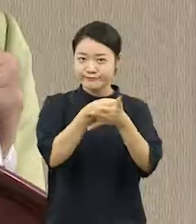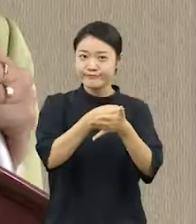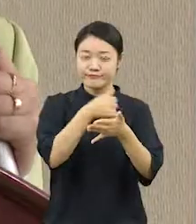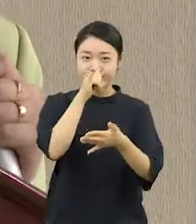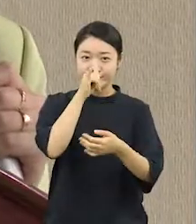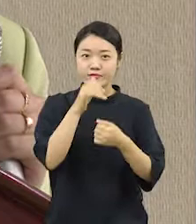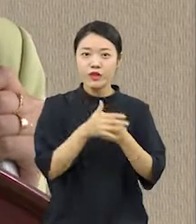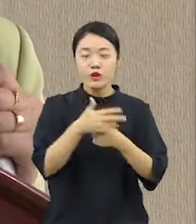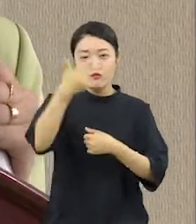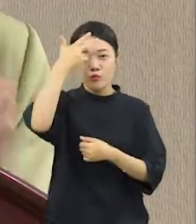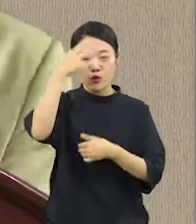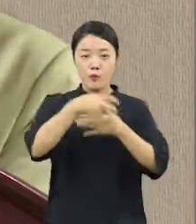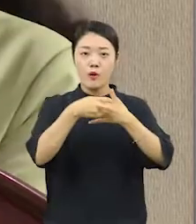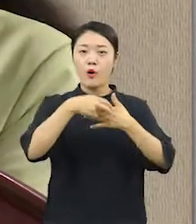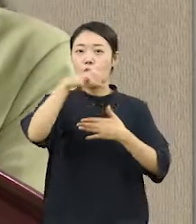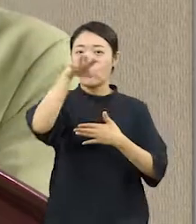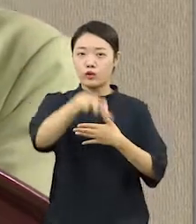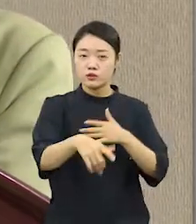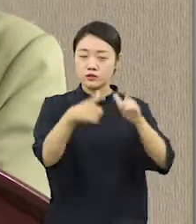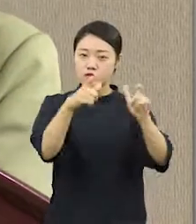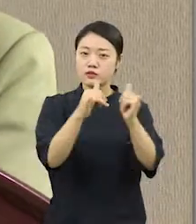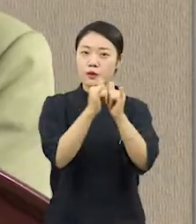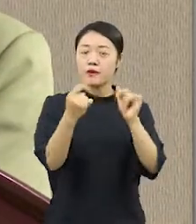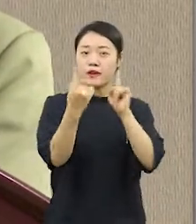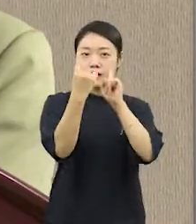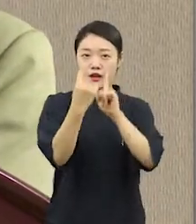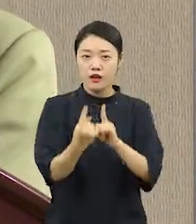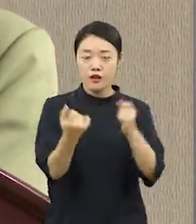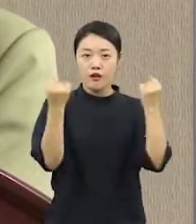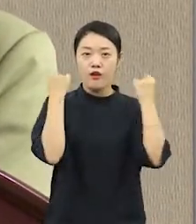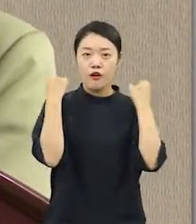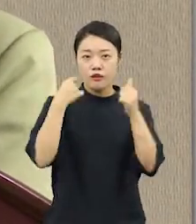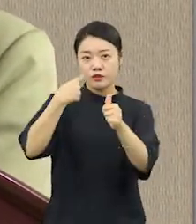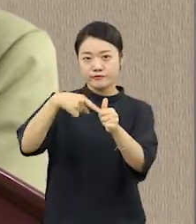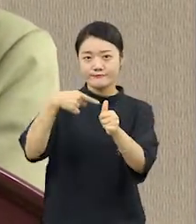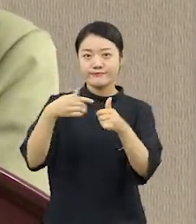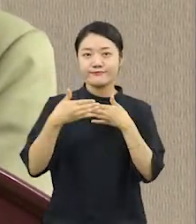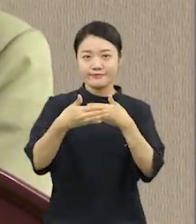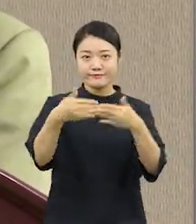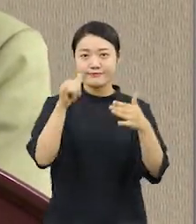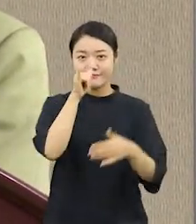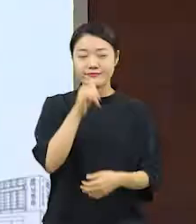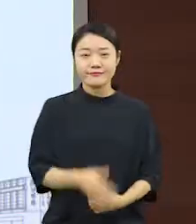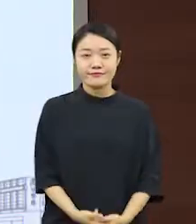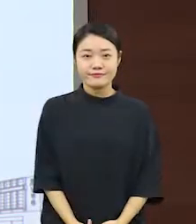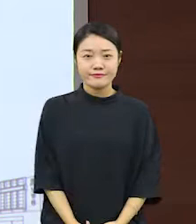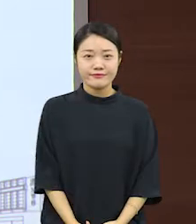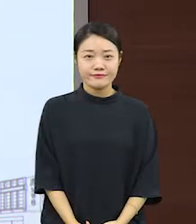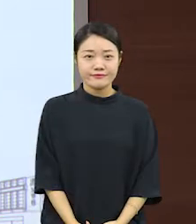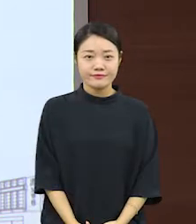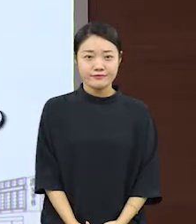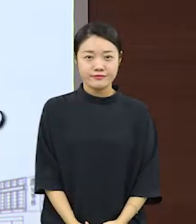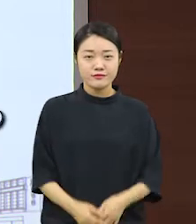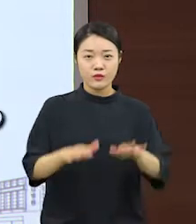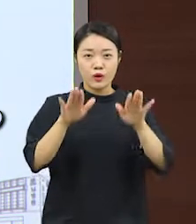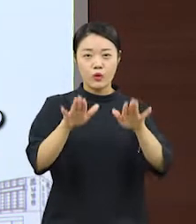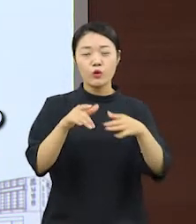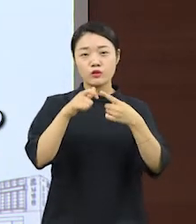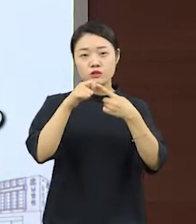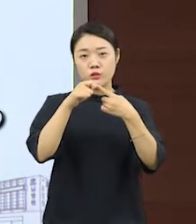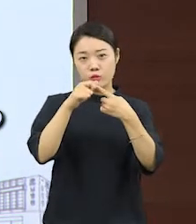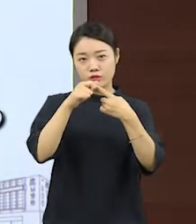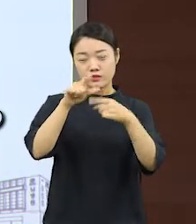일환으로 부평구 보건소에서도 지역 주민을 대상으로 한 건강 강좌가 진행됐습니다. 오늘은 그 첫